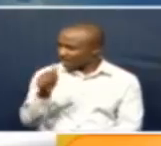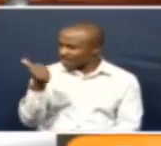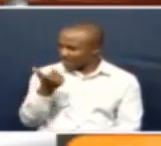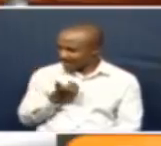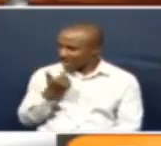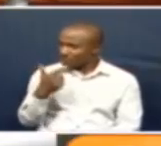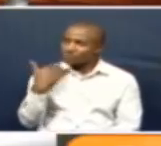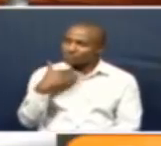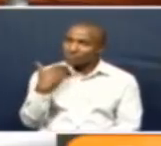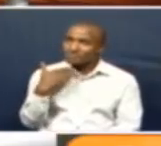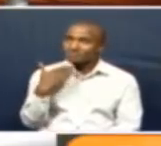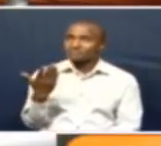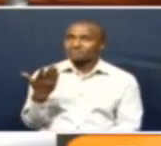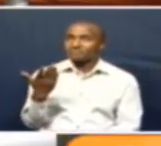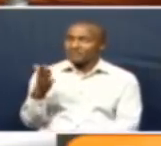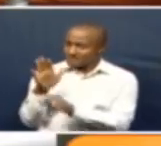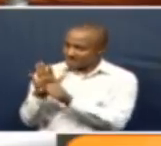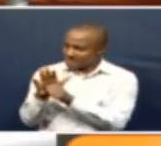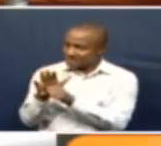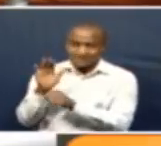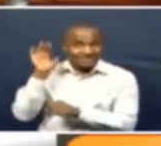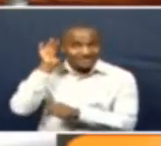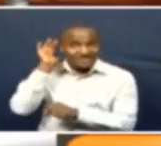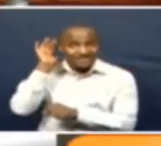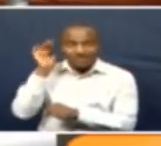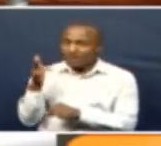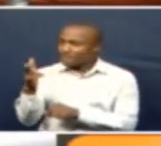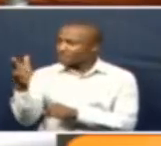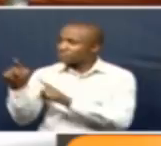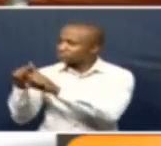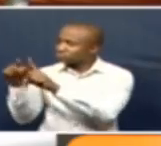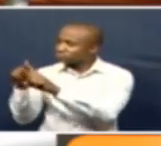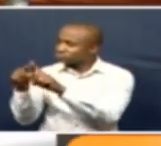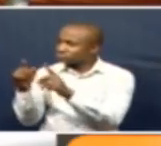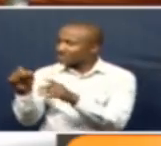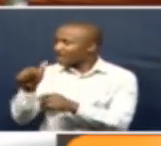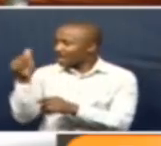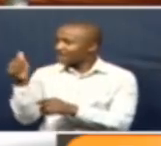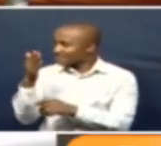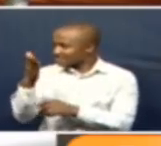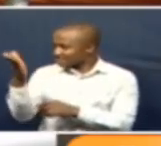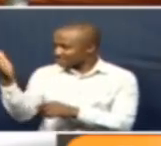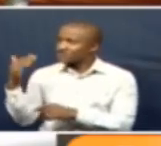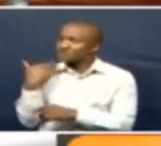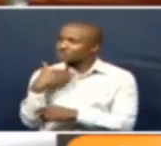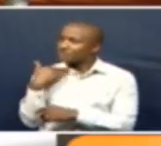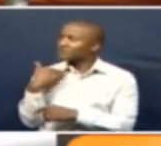ni majambazi. Kuna wengi tumesikia kwamba wamepigwa risasi wakafa, wengine bado wanaishi maisha